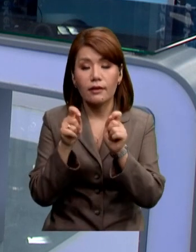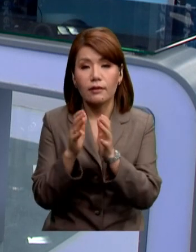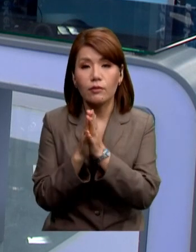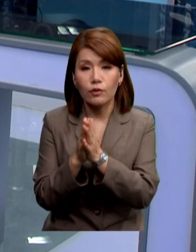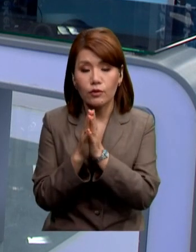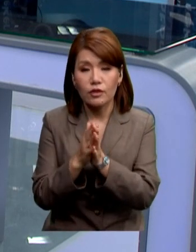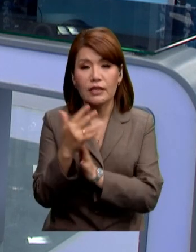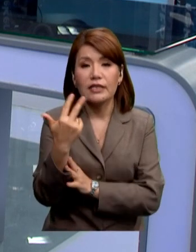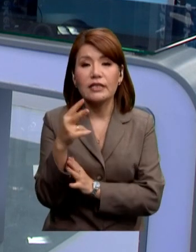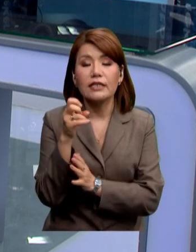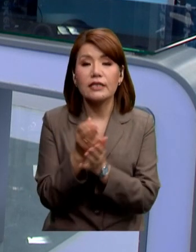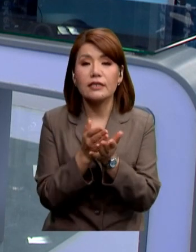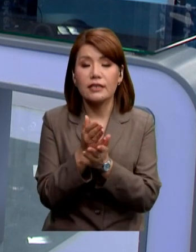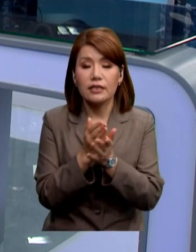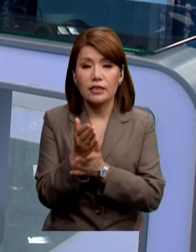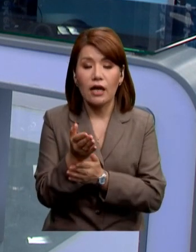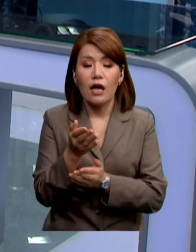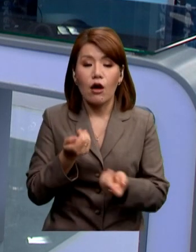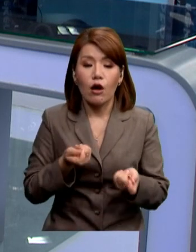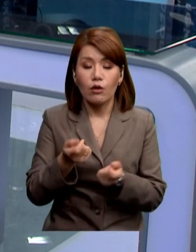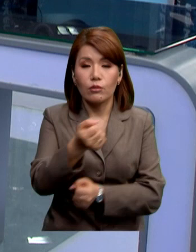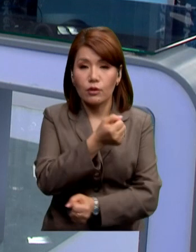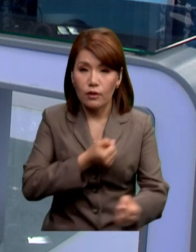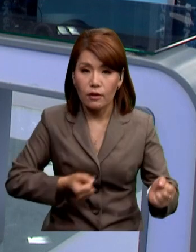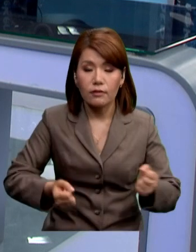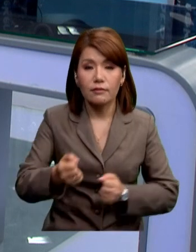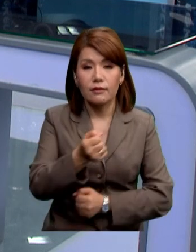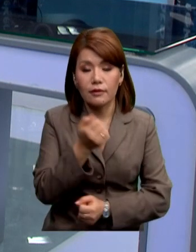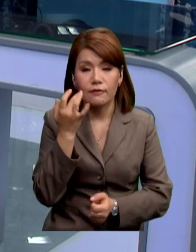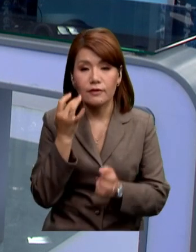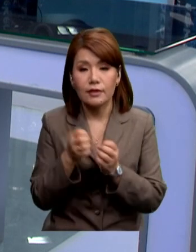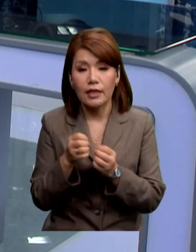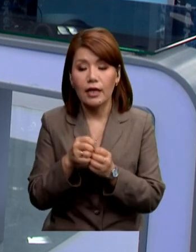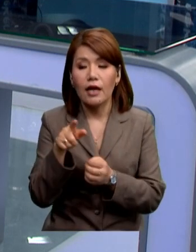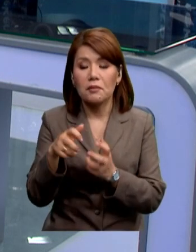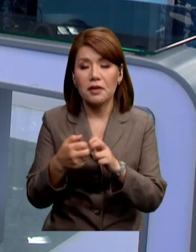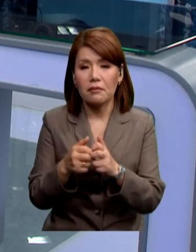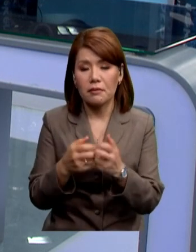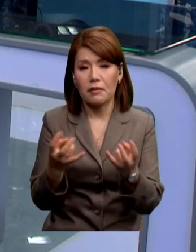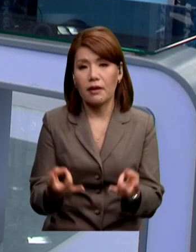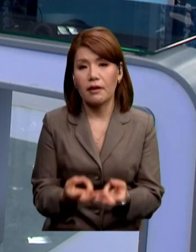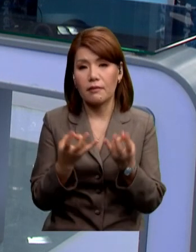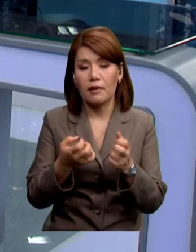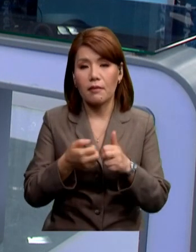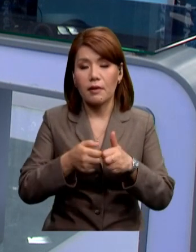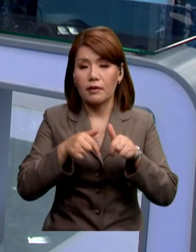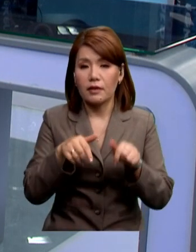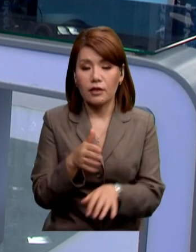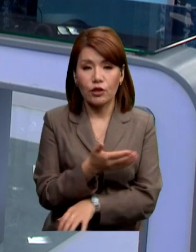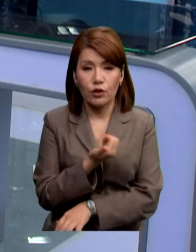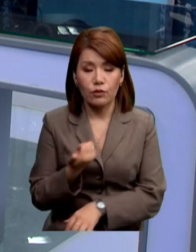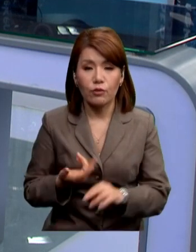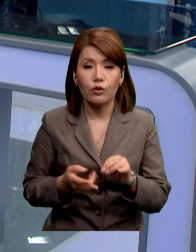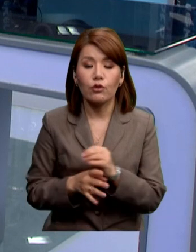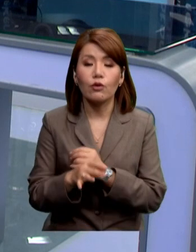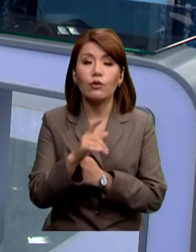аса уақытта қаншама әкім ауысқанымен үштеректіктердің 3-4 проблемасы әлі шешімін таппай келеді. Ауыл